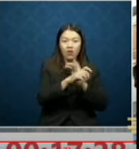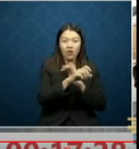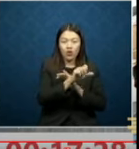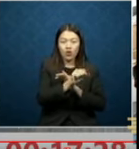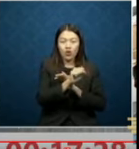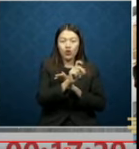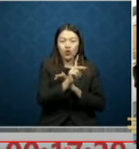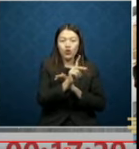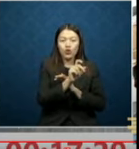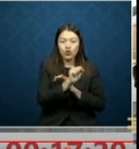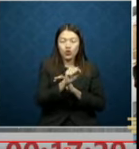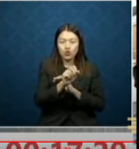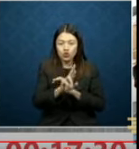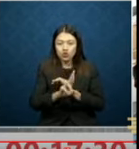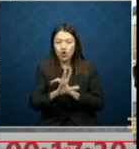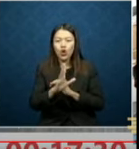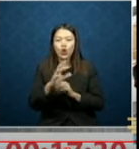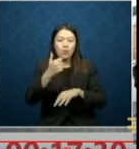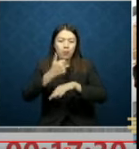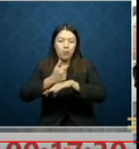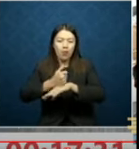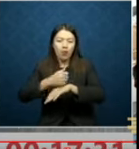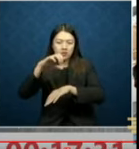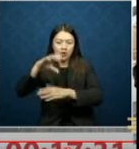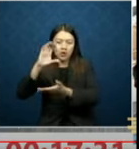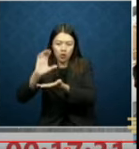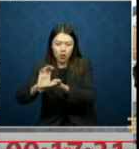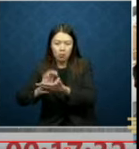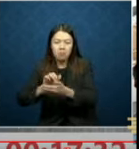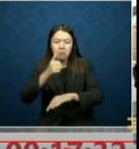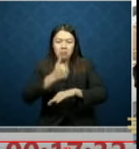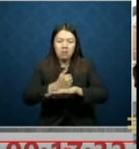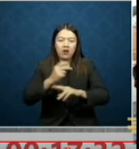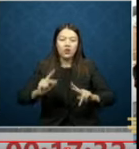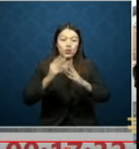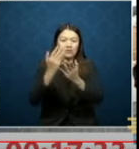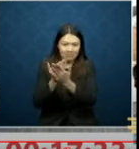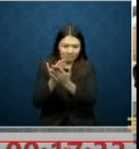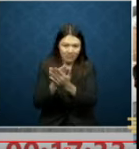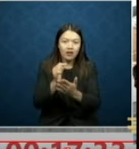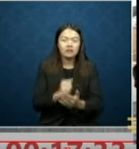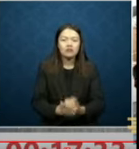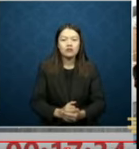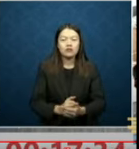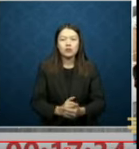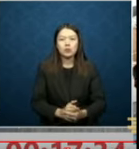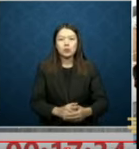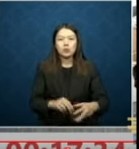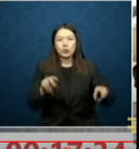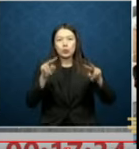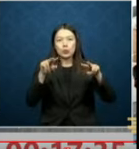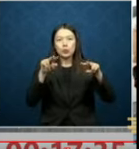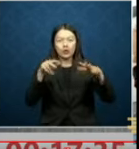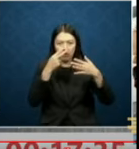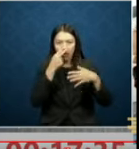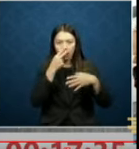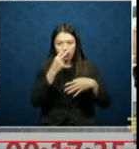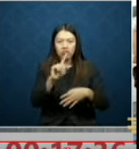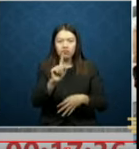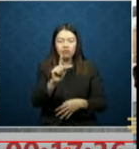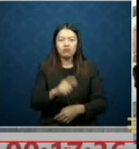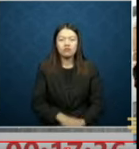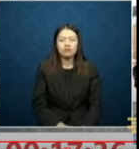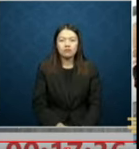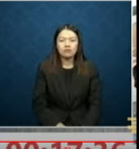ช.ผอ.สำนักงบประมาณปลัดกระทรวงการคลังร่วมเป็นสักขีพยานท่านบอกว่าอย่างนี้นะ